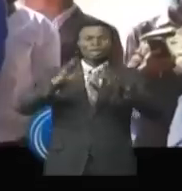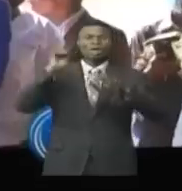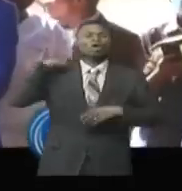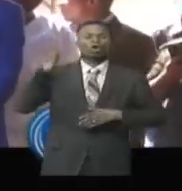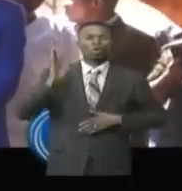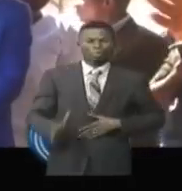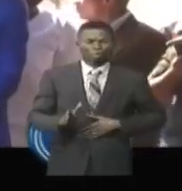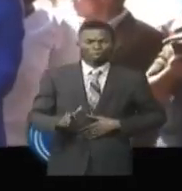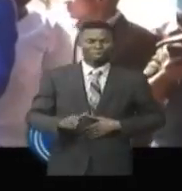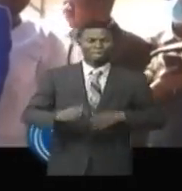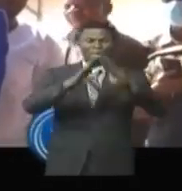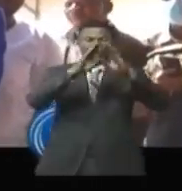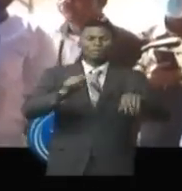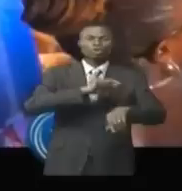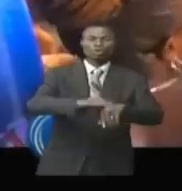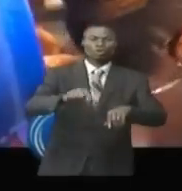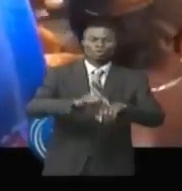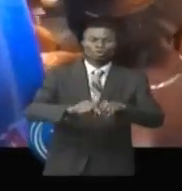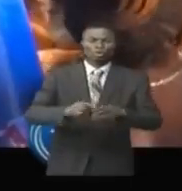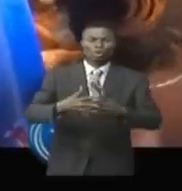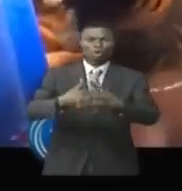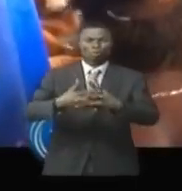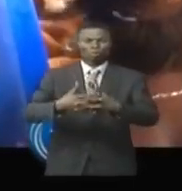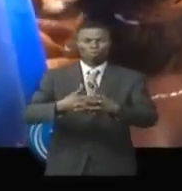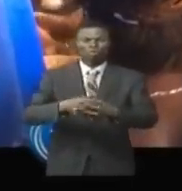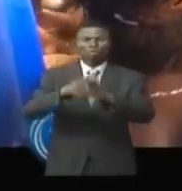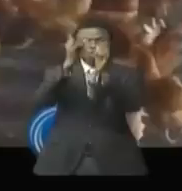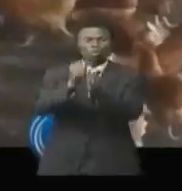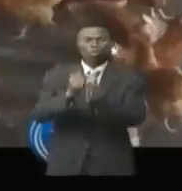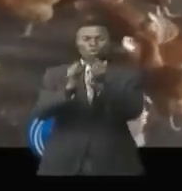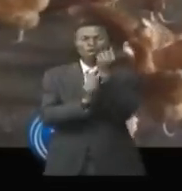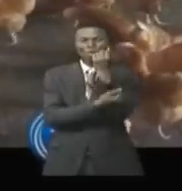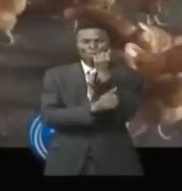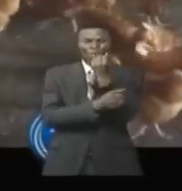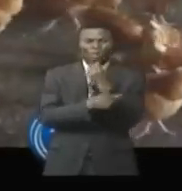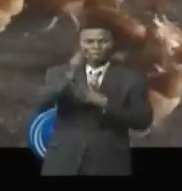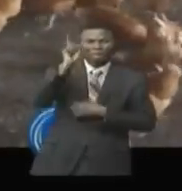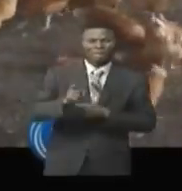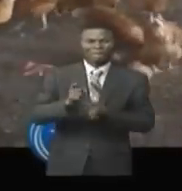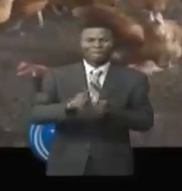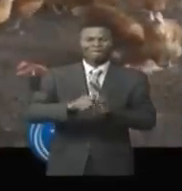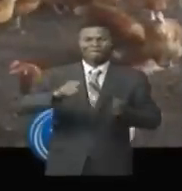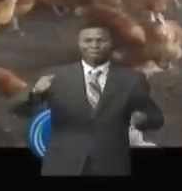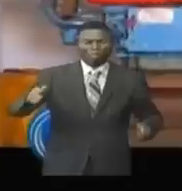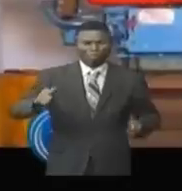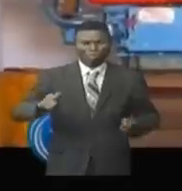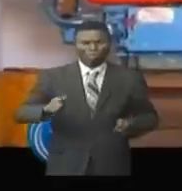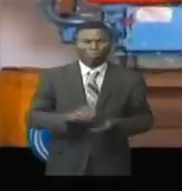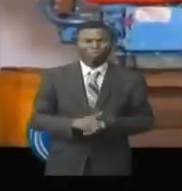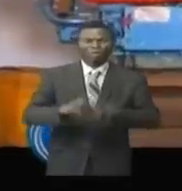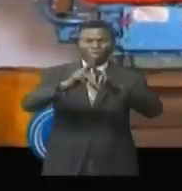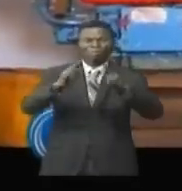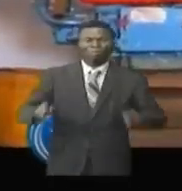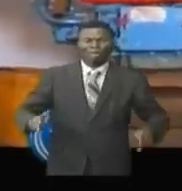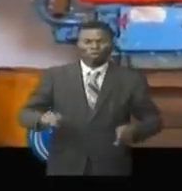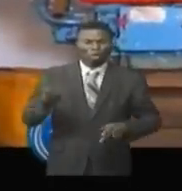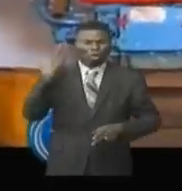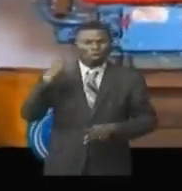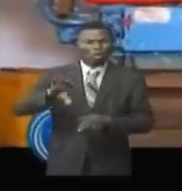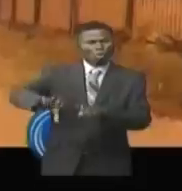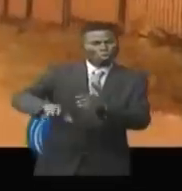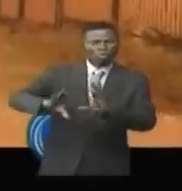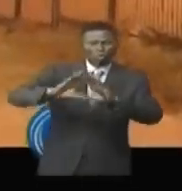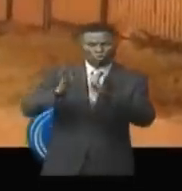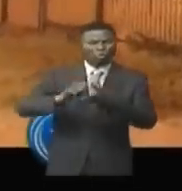d'un poulailler, des moulins de transformation de maïs et de manioc, 600 mètres de grillage, de la plomberie à la tuyauterie, tout a